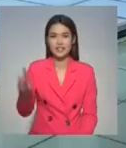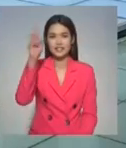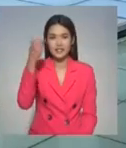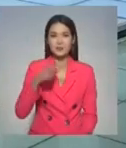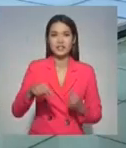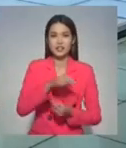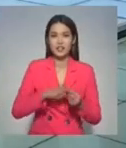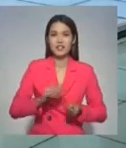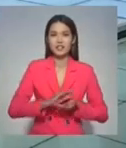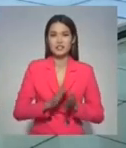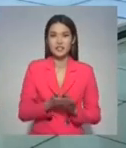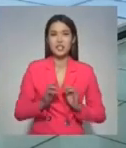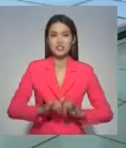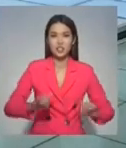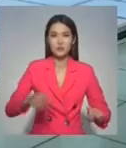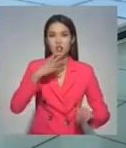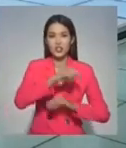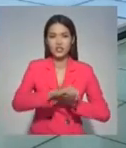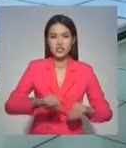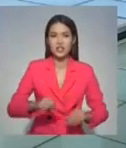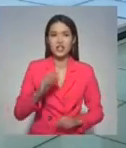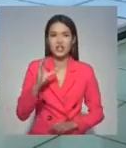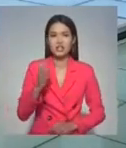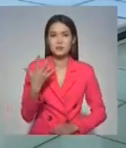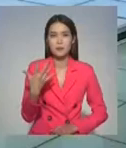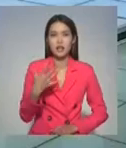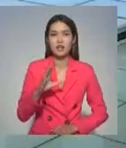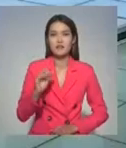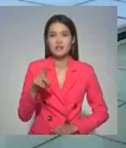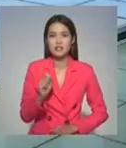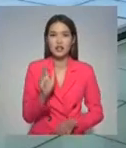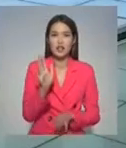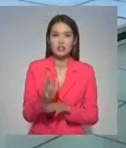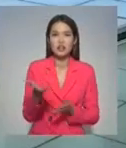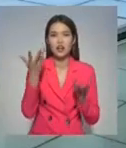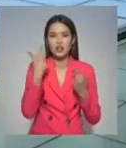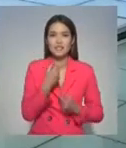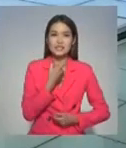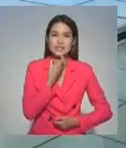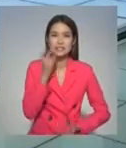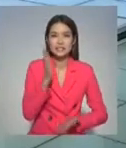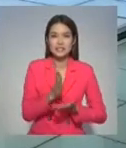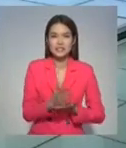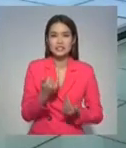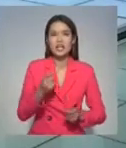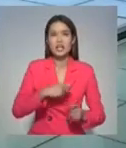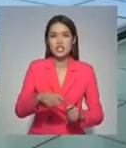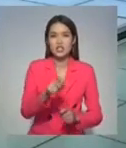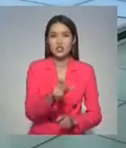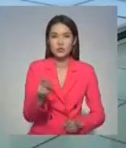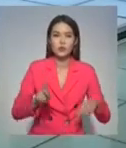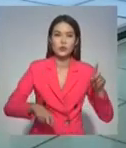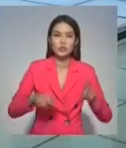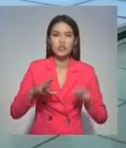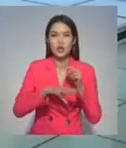Елімізде кәсіпкерлік саласын дамытып отырған шетелдіктерден С5 визасын талап ету қаншалықты қисынды? Инвесторлардың кейбірі тіпті